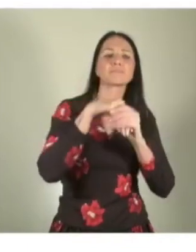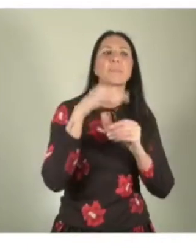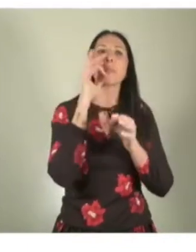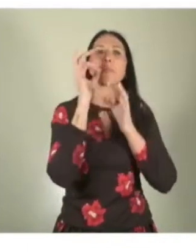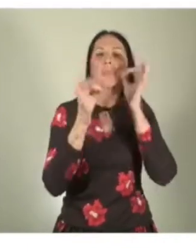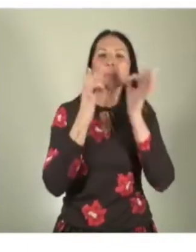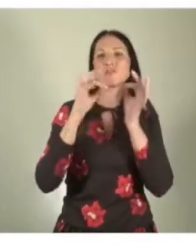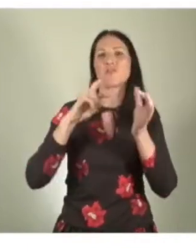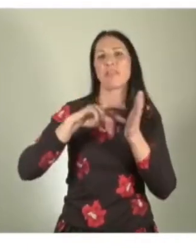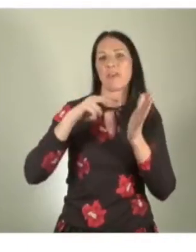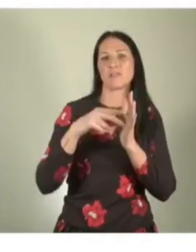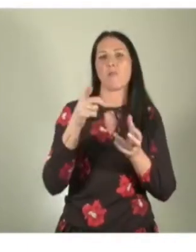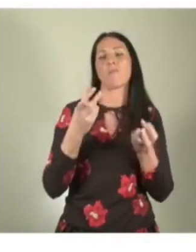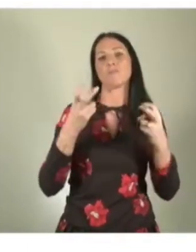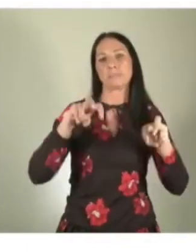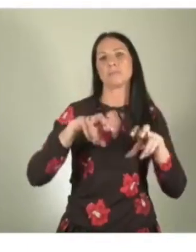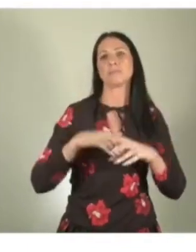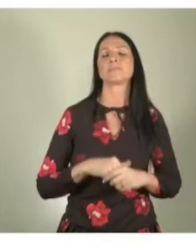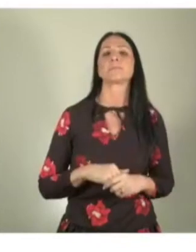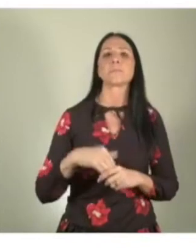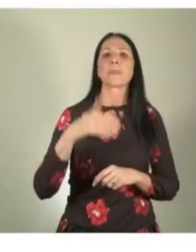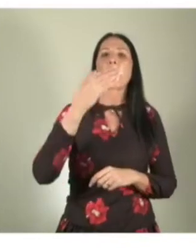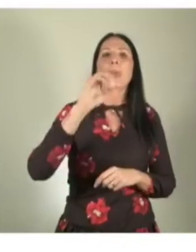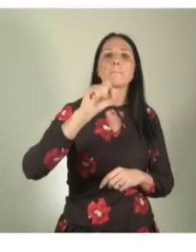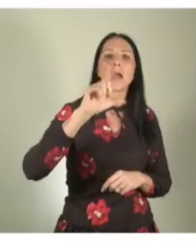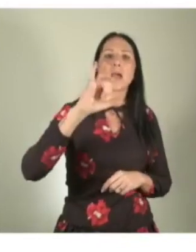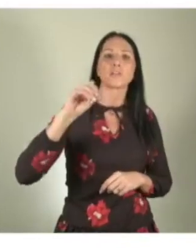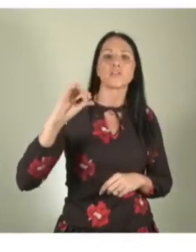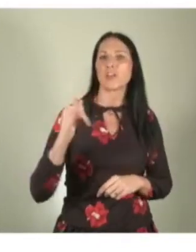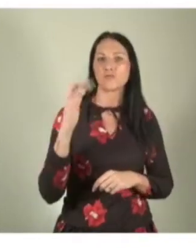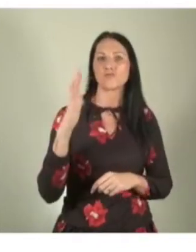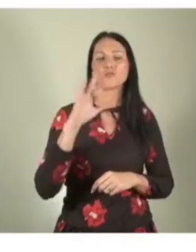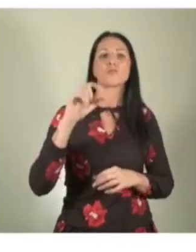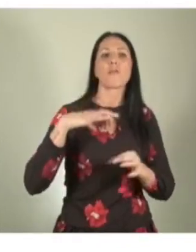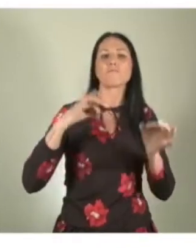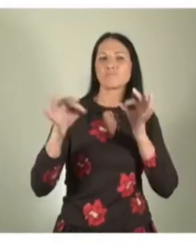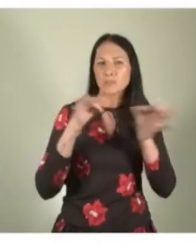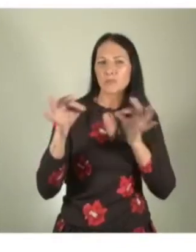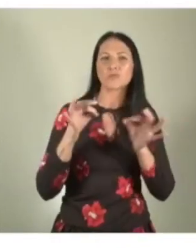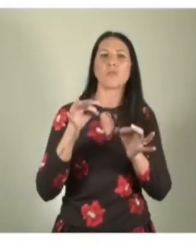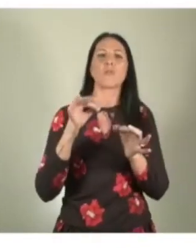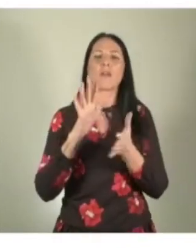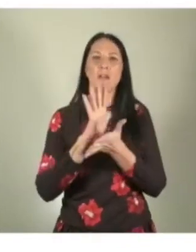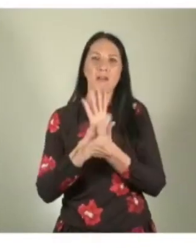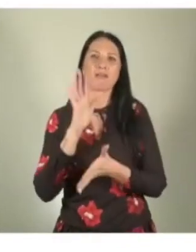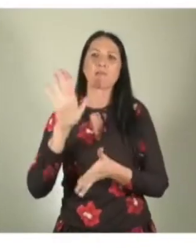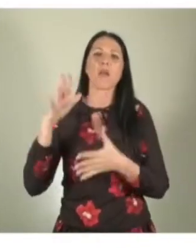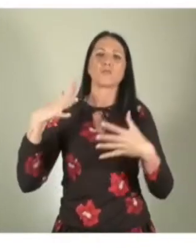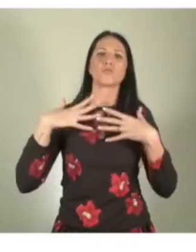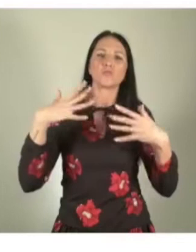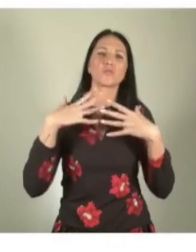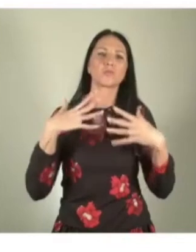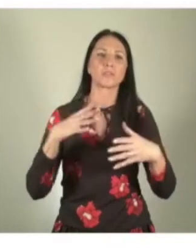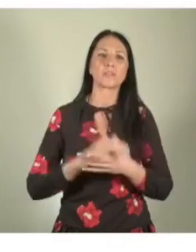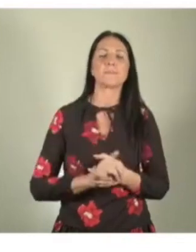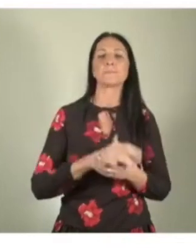tańca Kyczera, pan Maciej Szymczyk, doktor habilitowany, historyk, muzealnik, dyrektor Muzeum Papiernictwa w Dusznikach Zdroju,